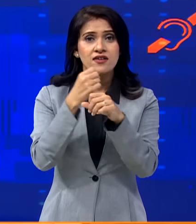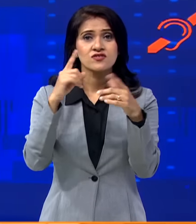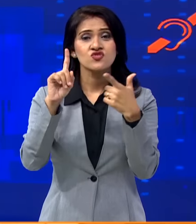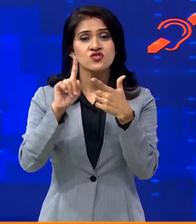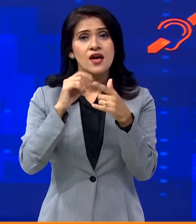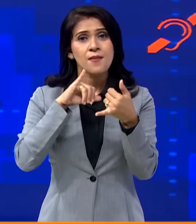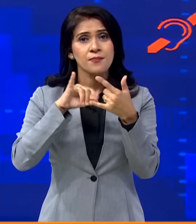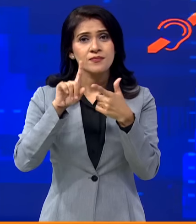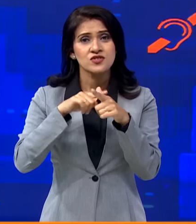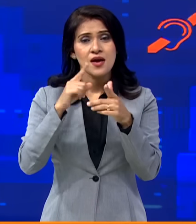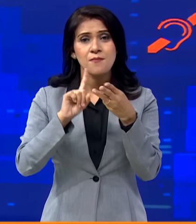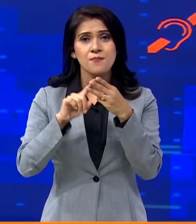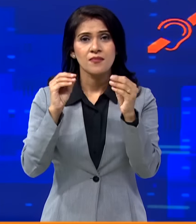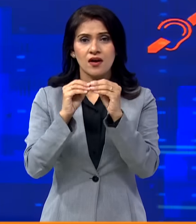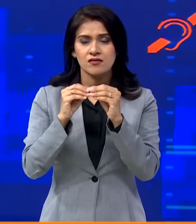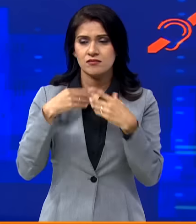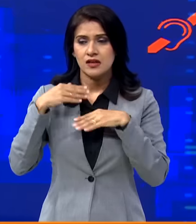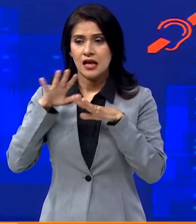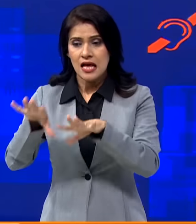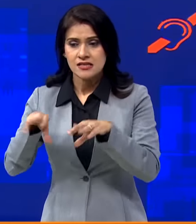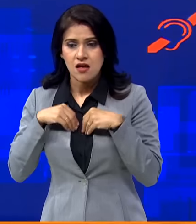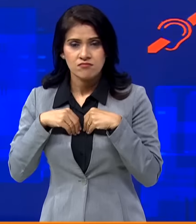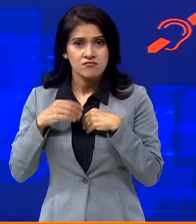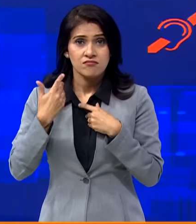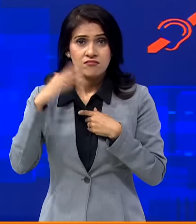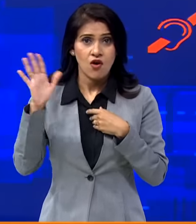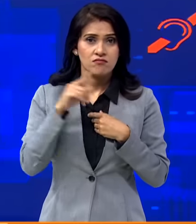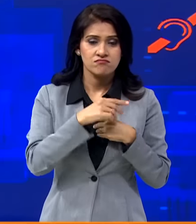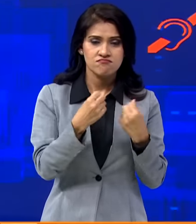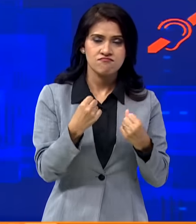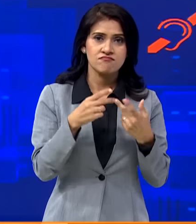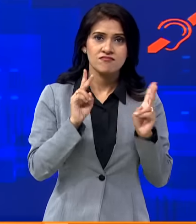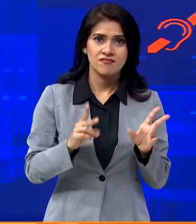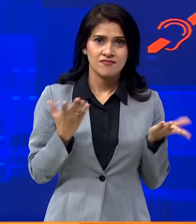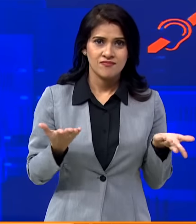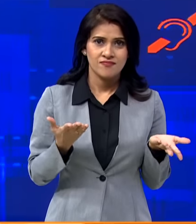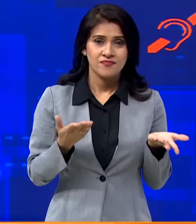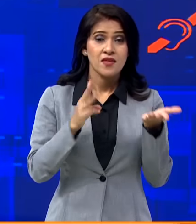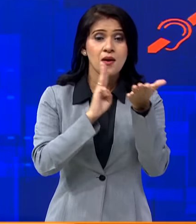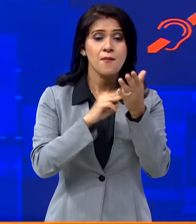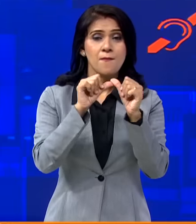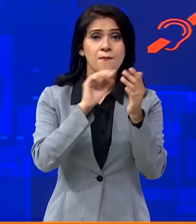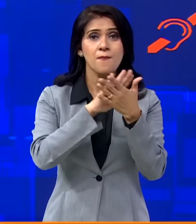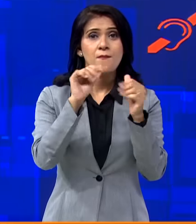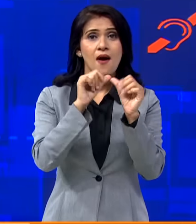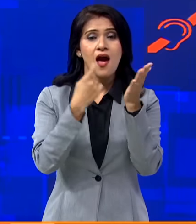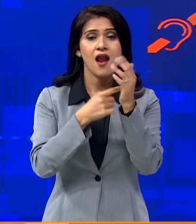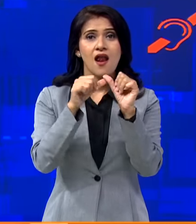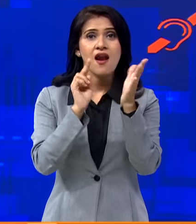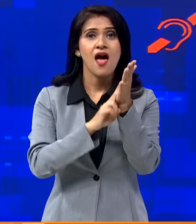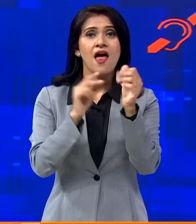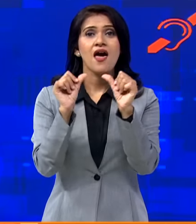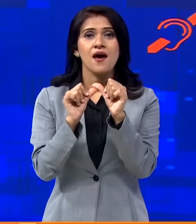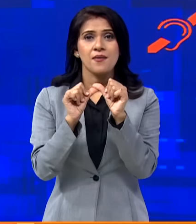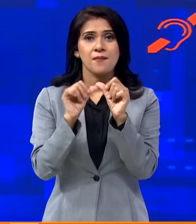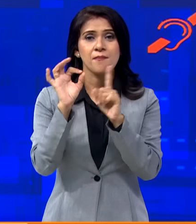जागृत और रजत जी महाराणा प्रताप घास की रोटी खाना स्वीकार करते हैं घास की